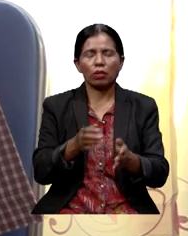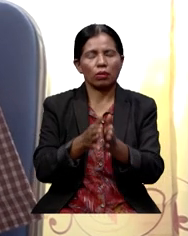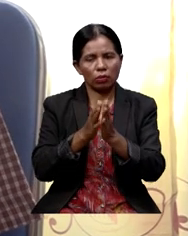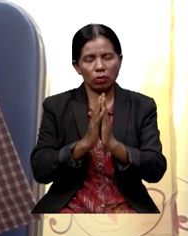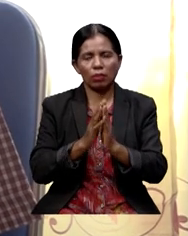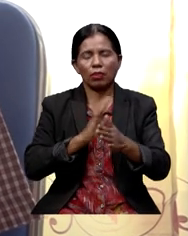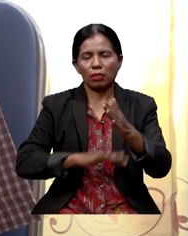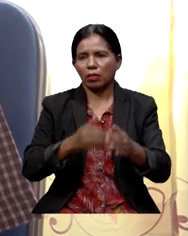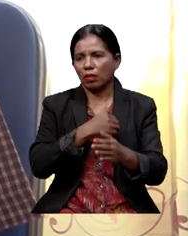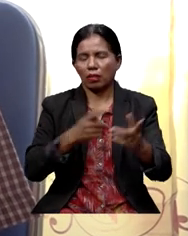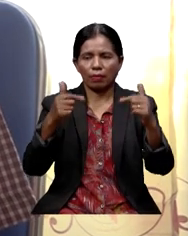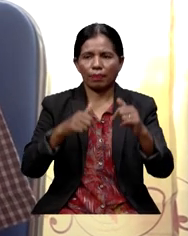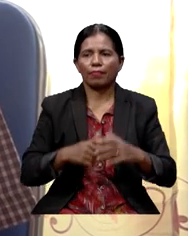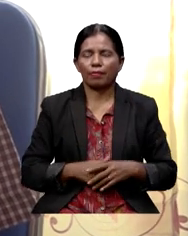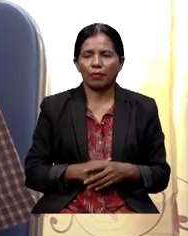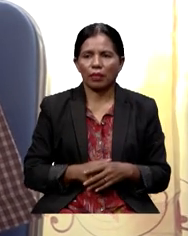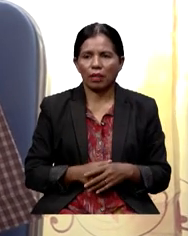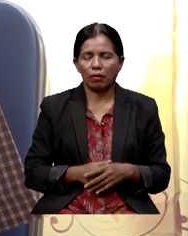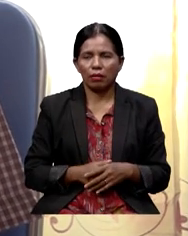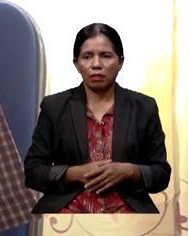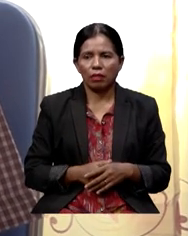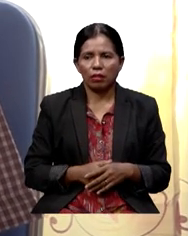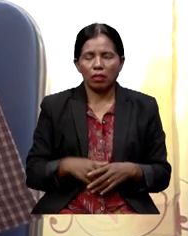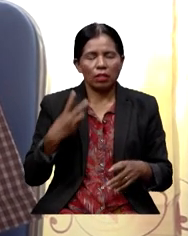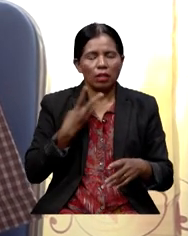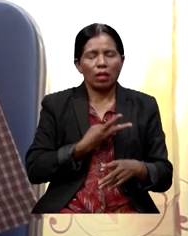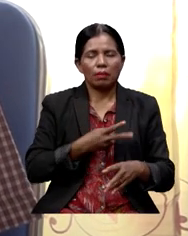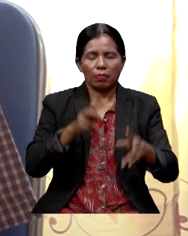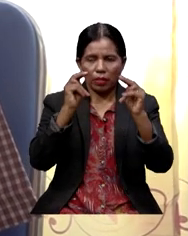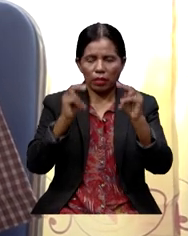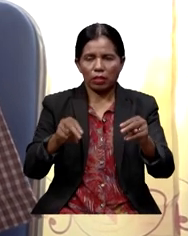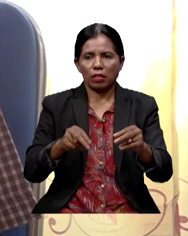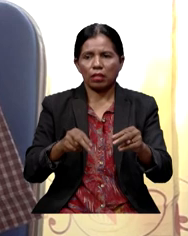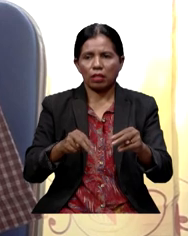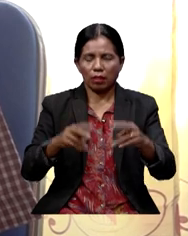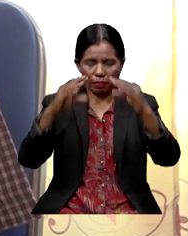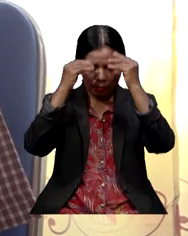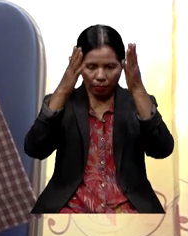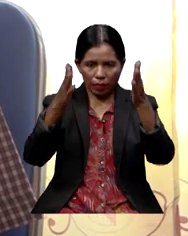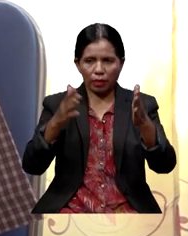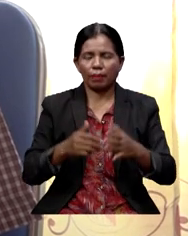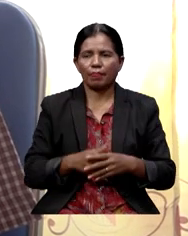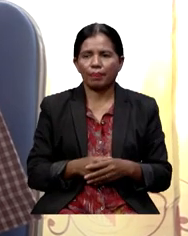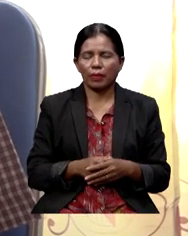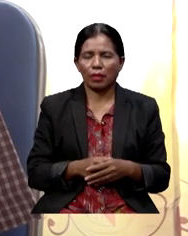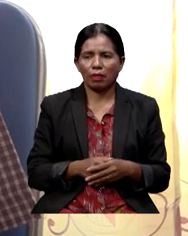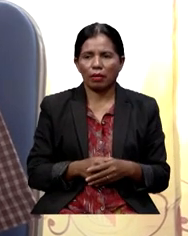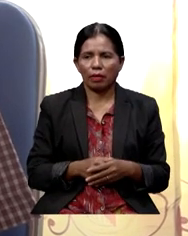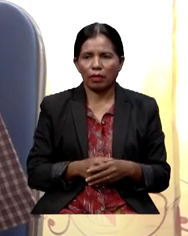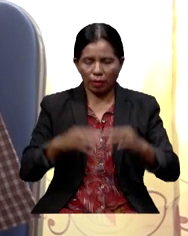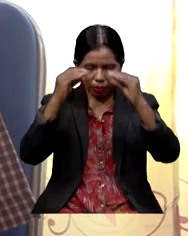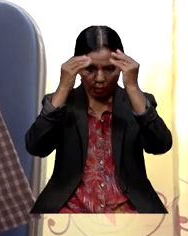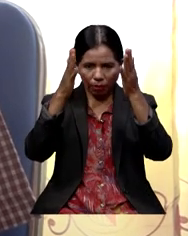tam artis maka na inde date se ami precisa ta sa ha husune prosur as Am precisa tan professor